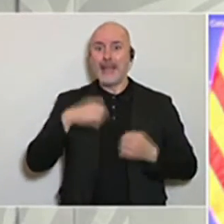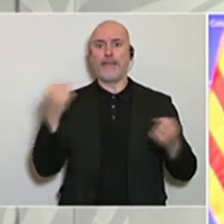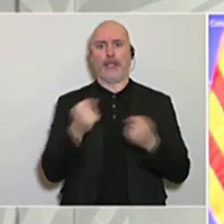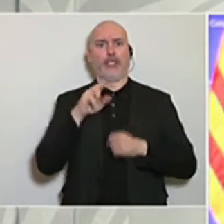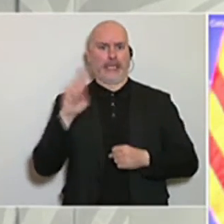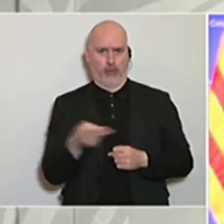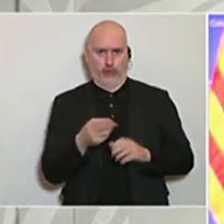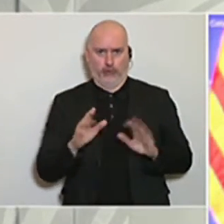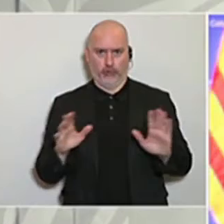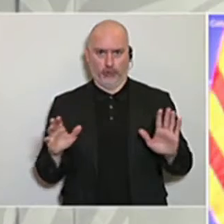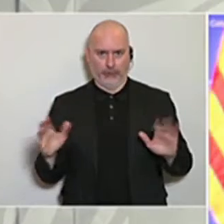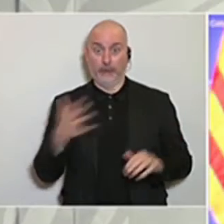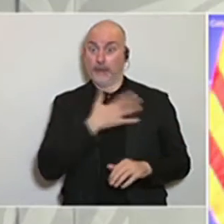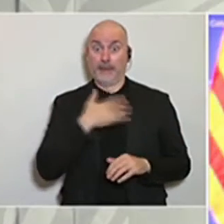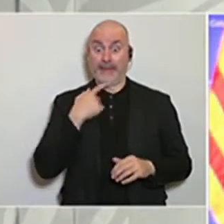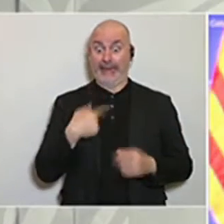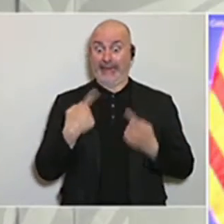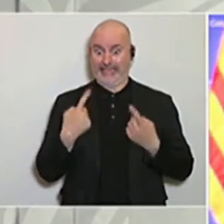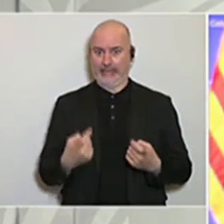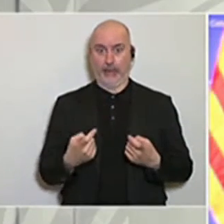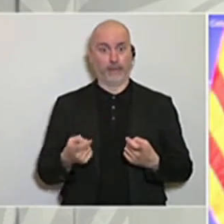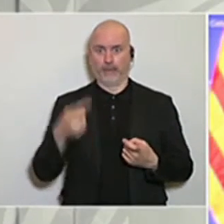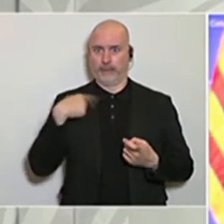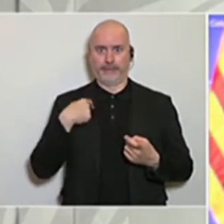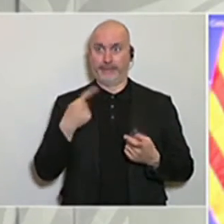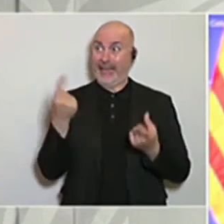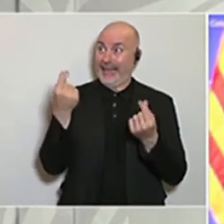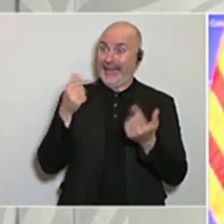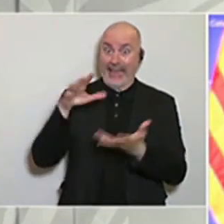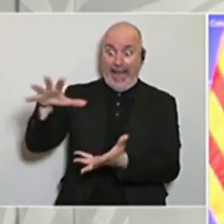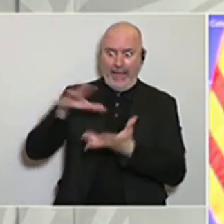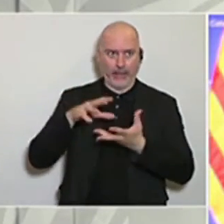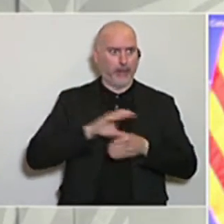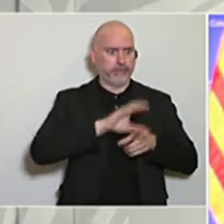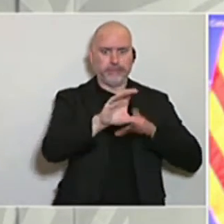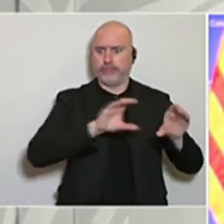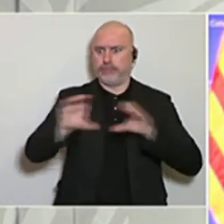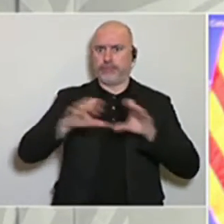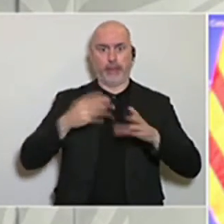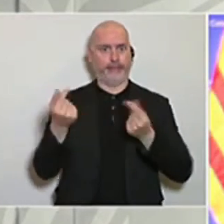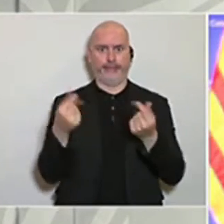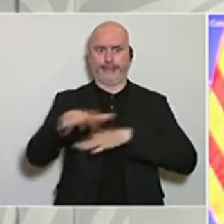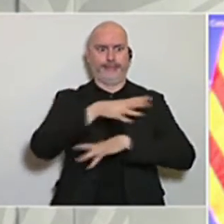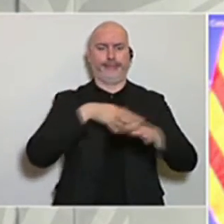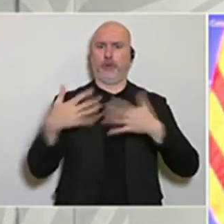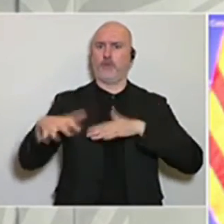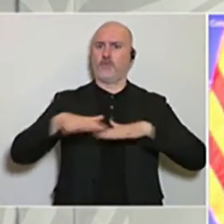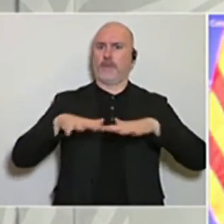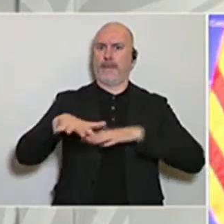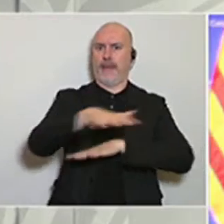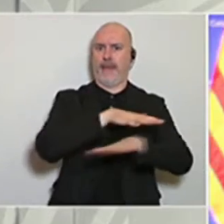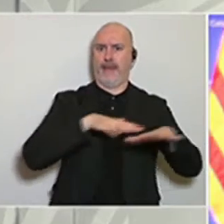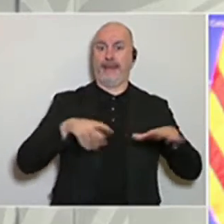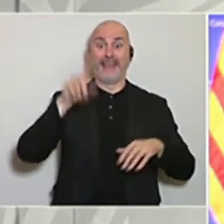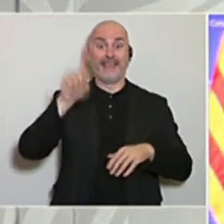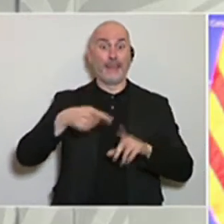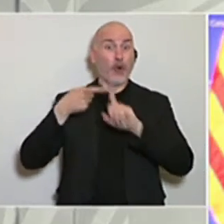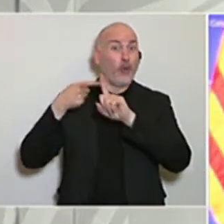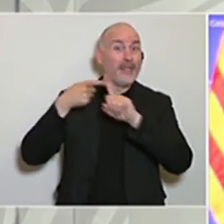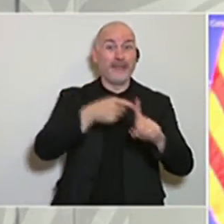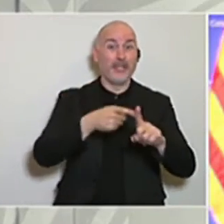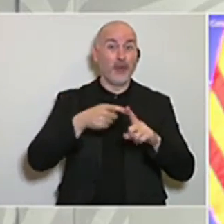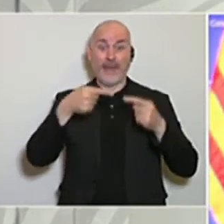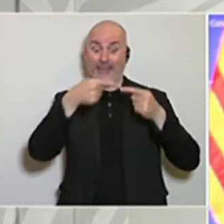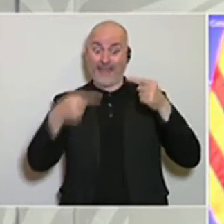aquest sentit, necessitem injecció de liquiditat per part del govern de l'Estat espanyol, necessitem la flexibilització de l'objectiu de